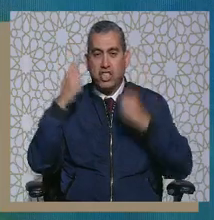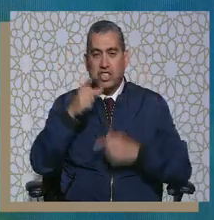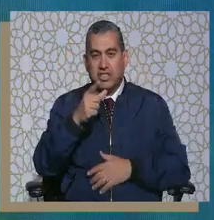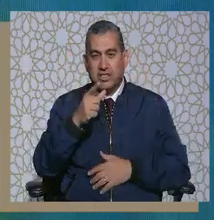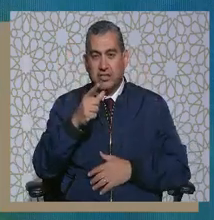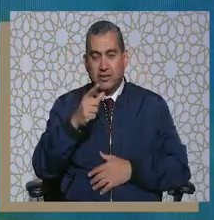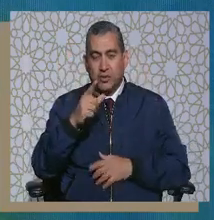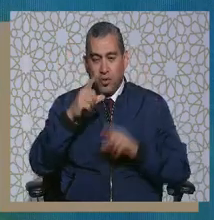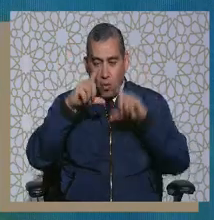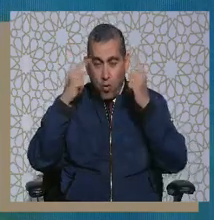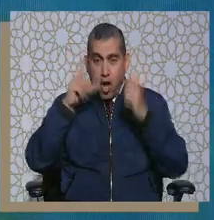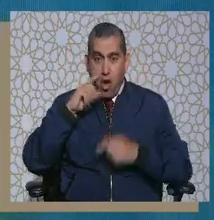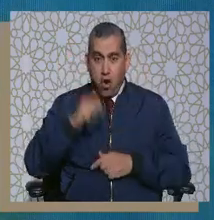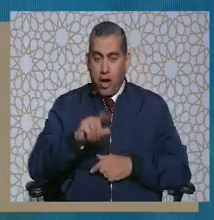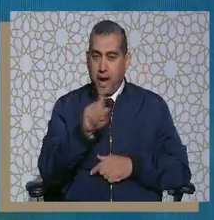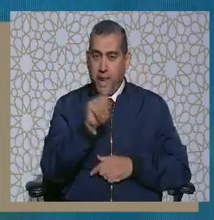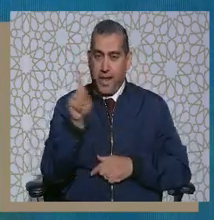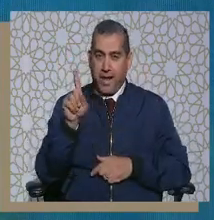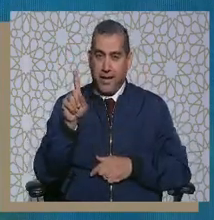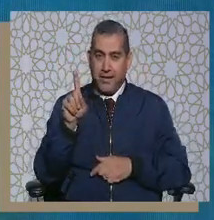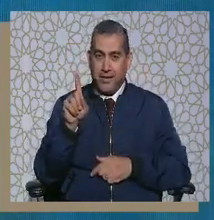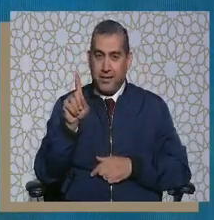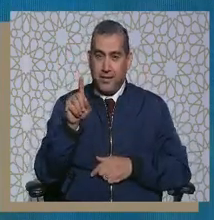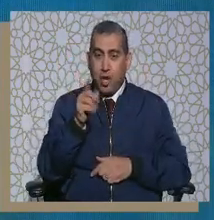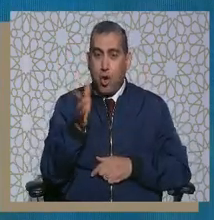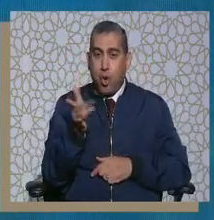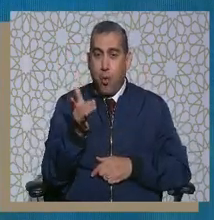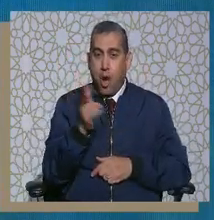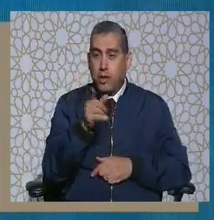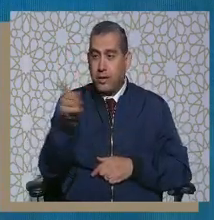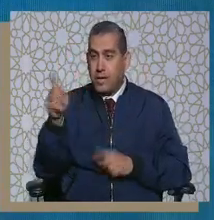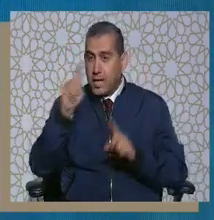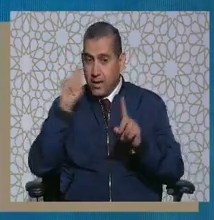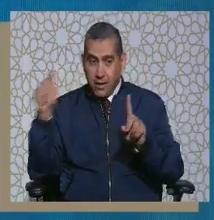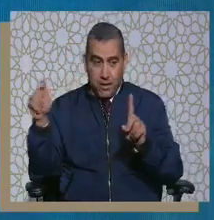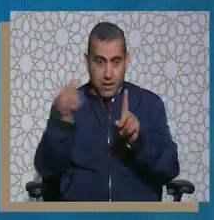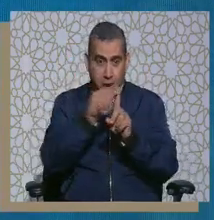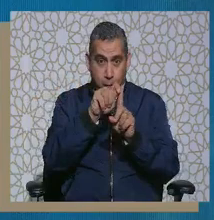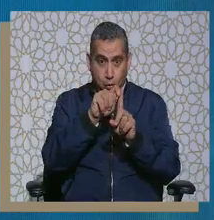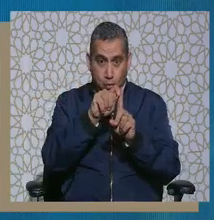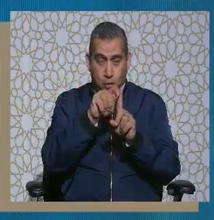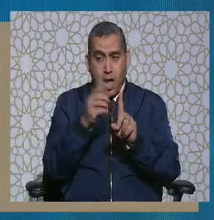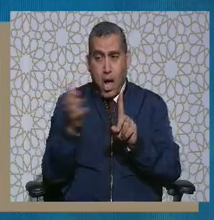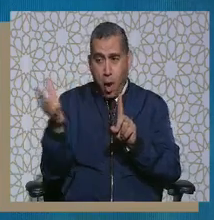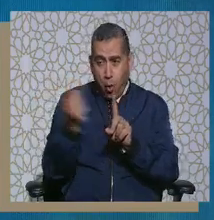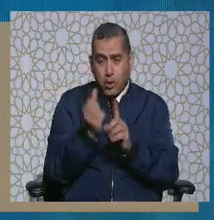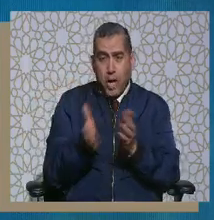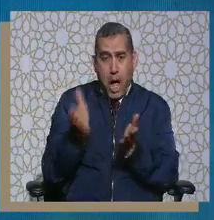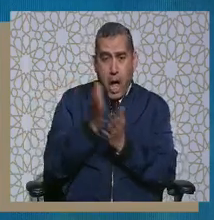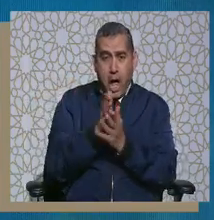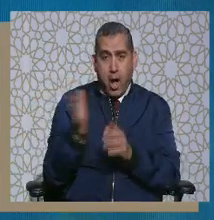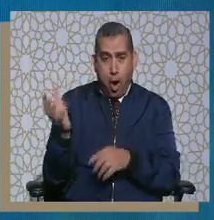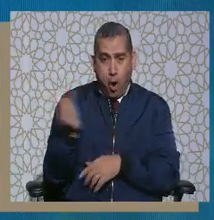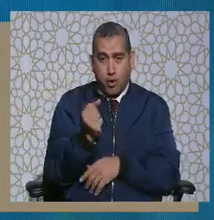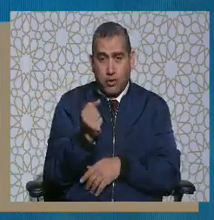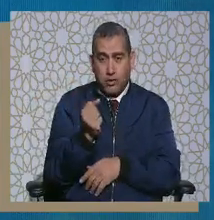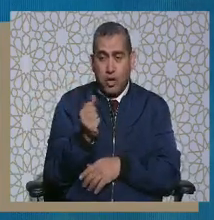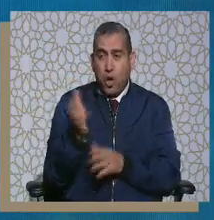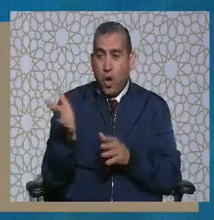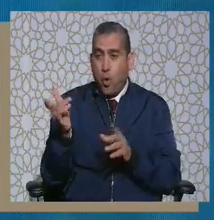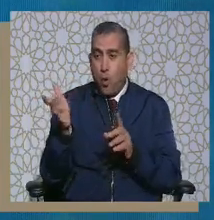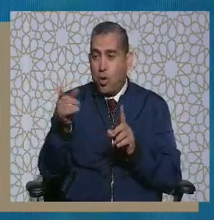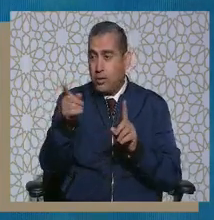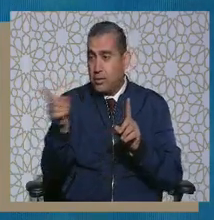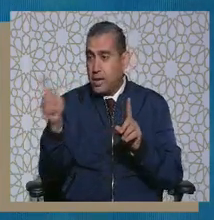لا يمكن تكون رجوله اخواتك لو ظلموك خد حقك اخواتك لو